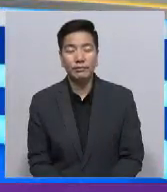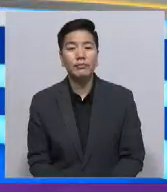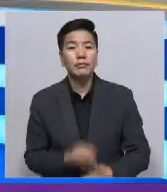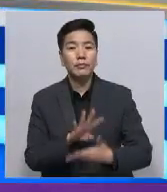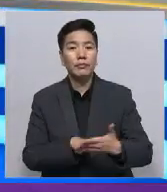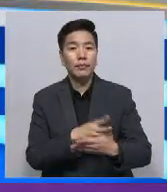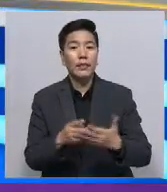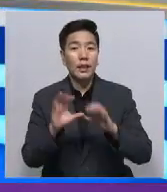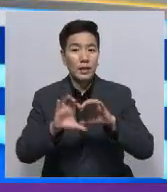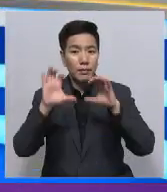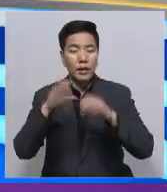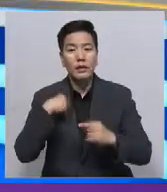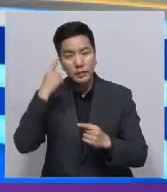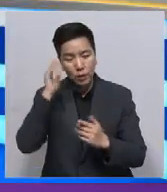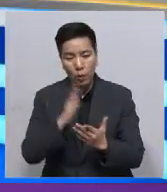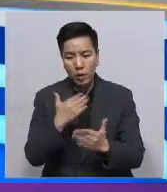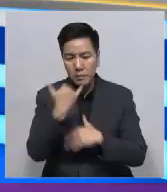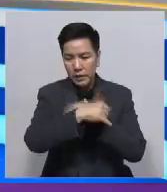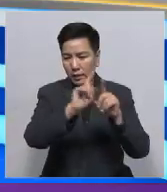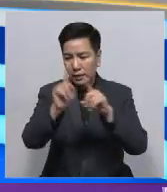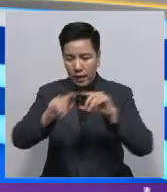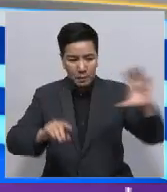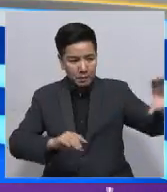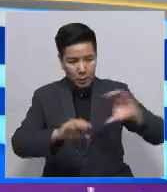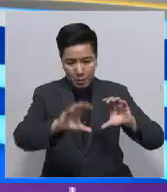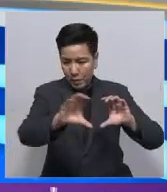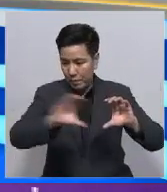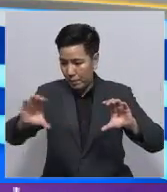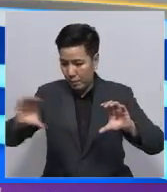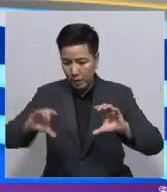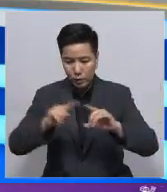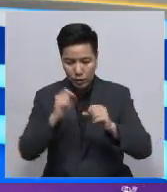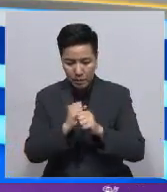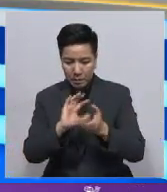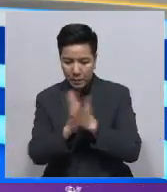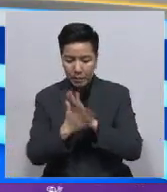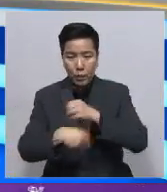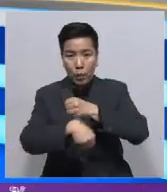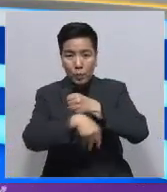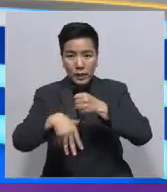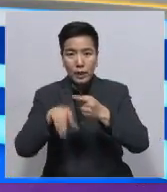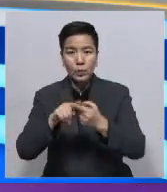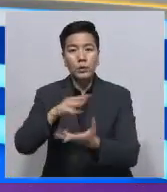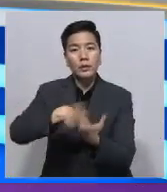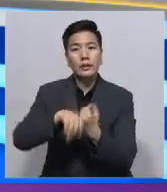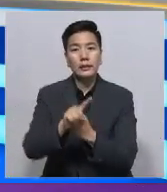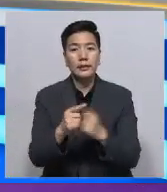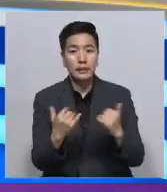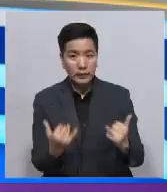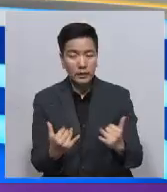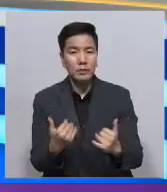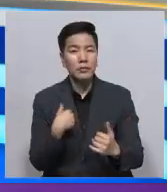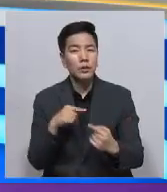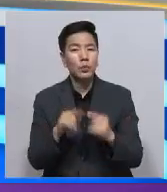คุณผู้ชมครับนโยบายรัฐบาลในการดึงดูดการลงทุนครั้งใหญ่นะครับเพื่อเป้าหมายในการปรับโครงสร้างเศรษฐกิจของประเทศไทยให้ทันยุคทันสมั